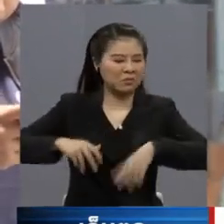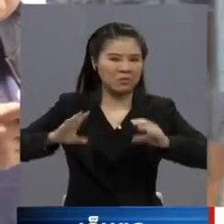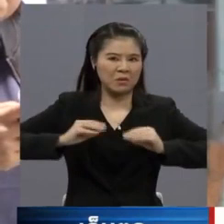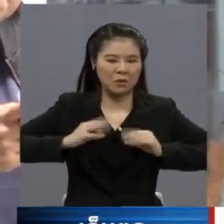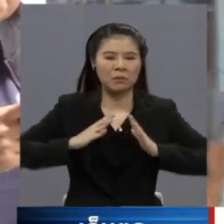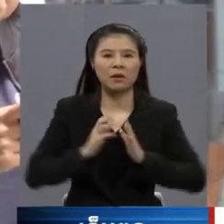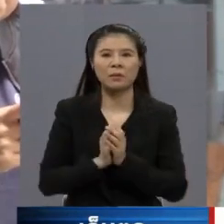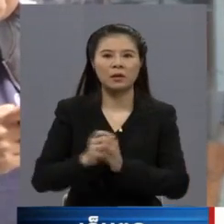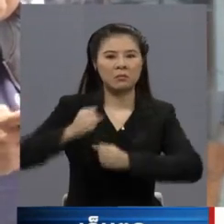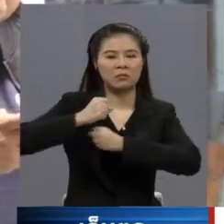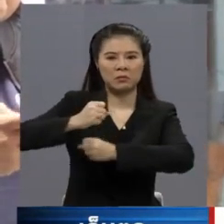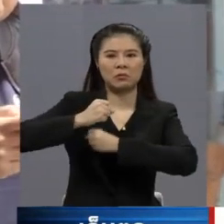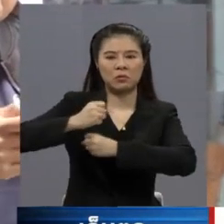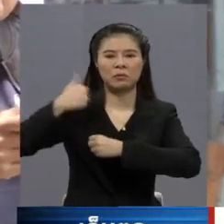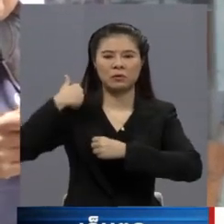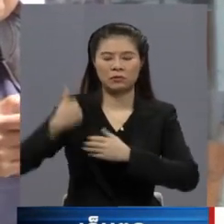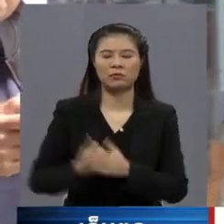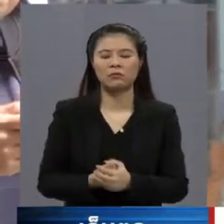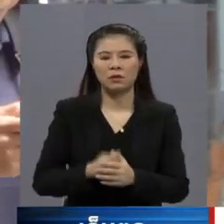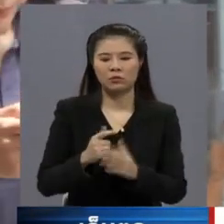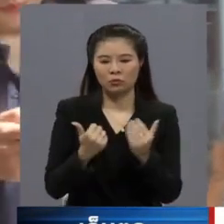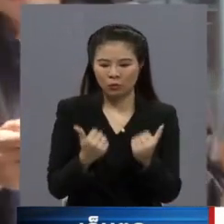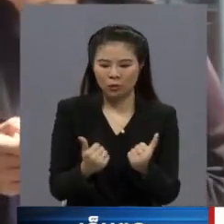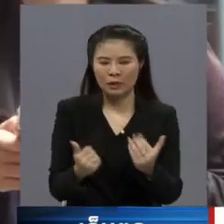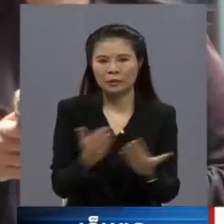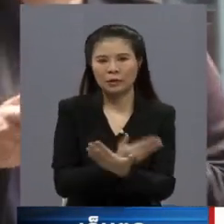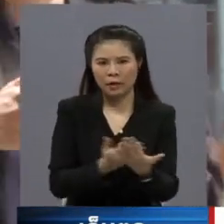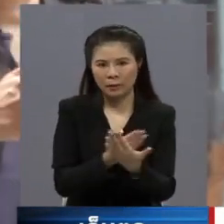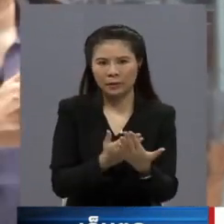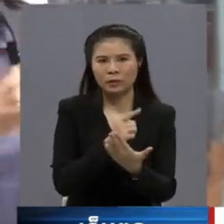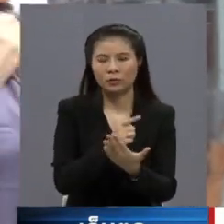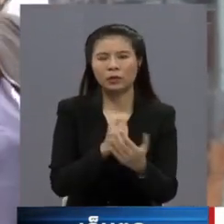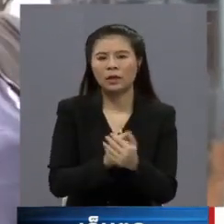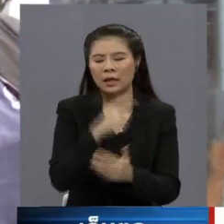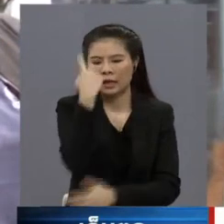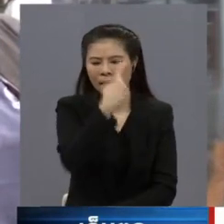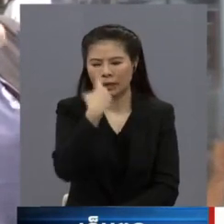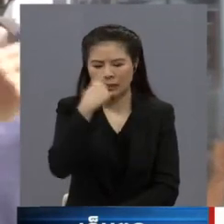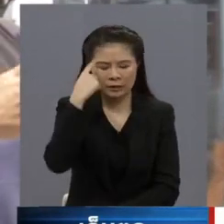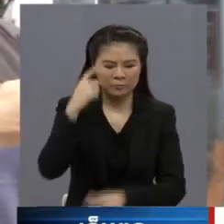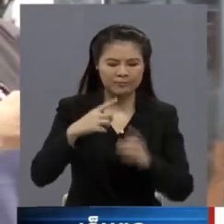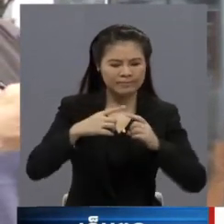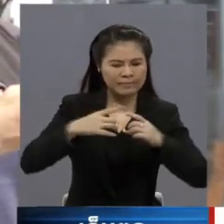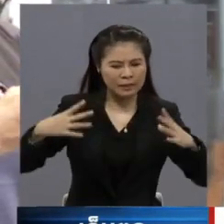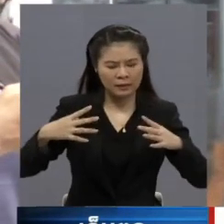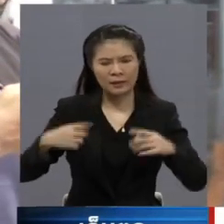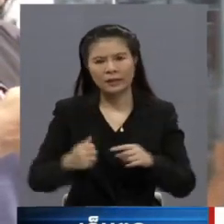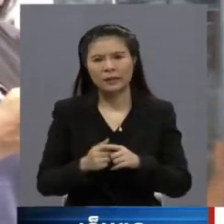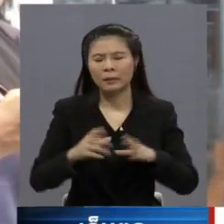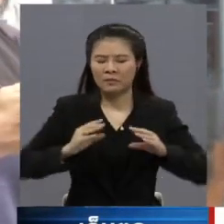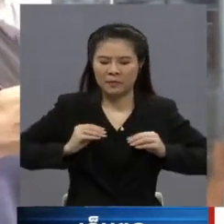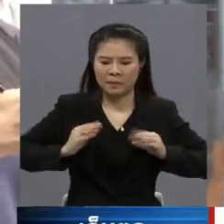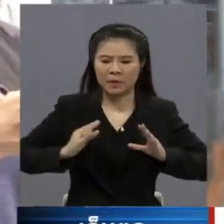ยกระบวนการเลือกตั้งน่าจะเป็นกระบวนการหาข้อยุติระหว่างฝักฝ่ายที่เห็นไม่ตรงกันตามฉากทัศน์ที่วางเอา